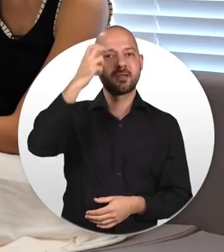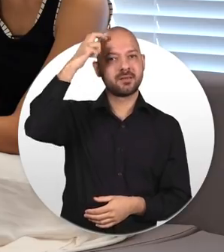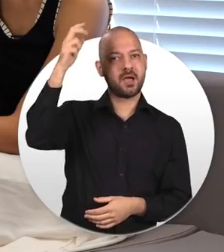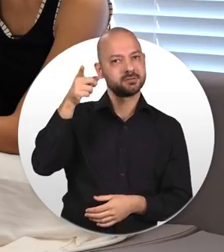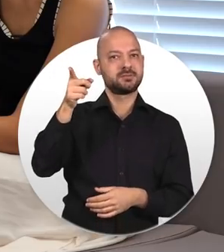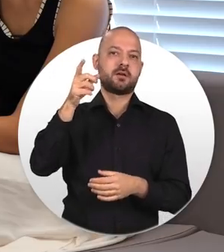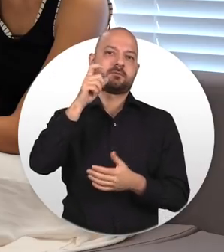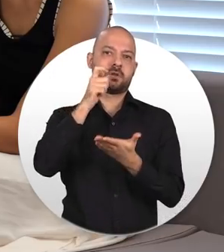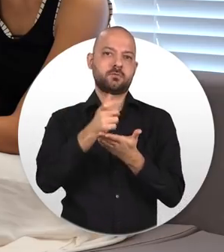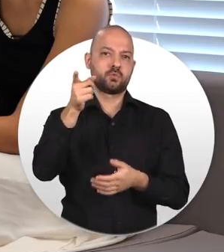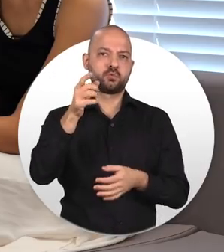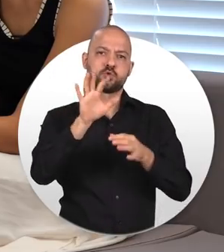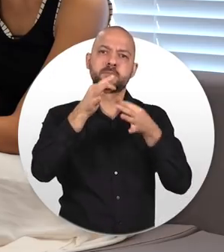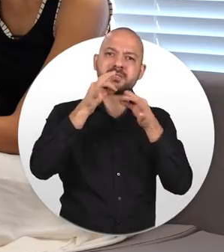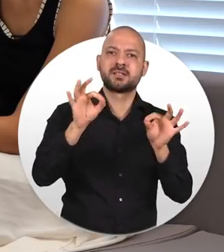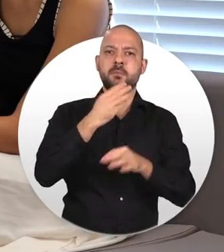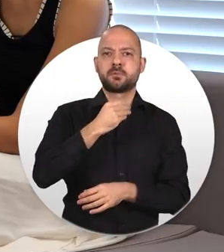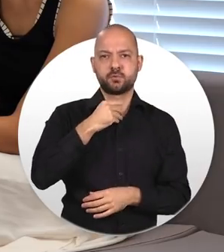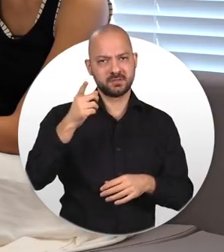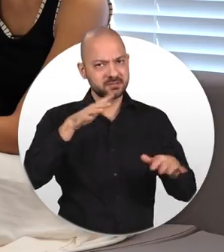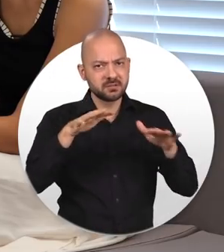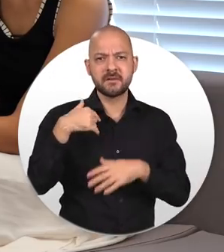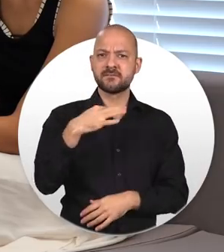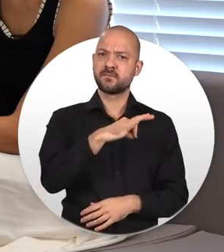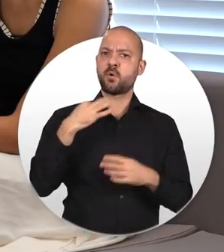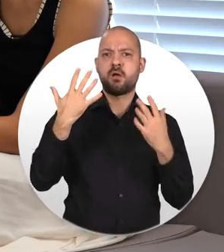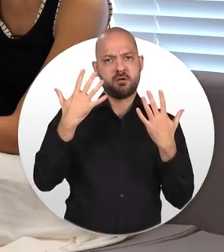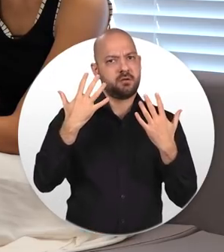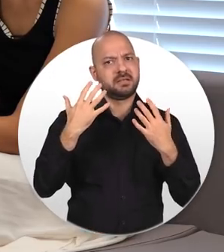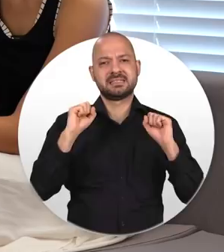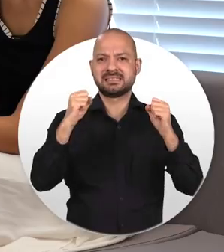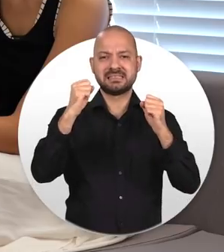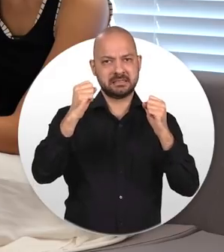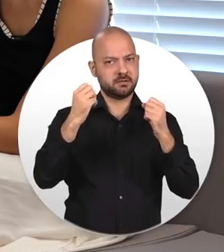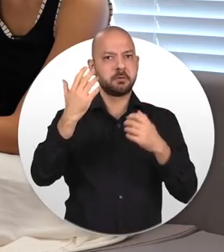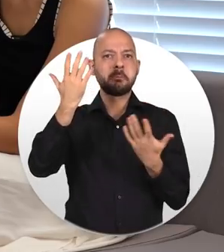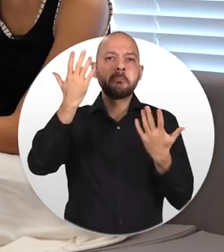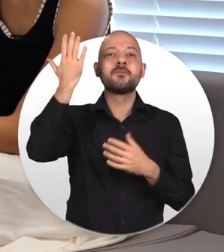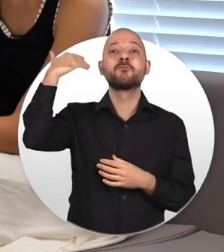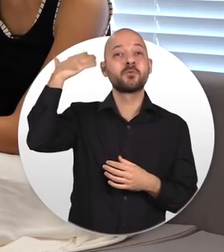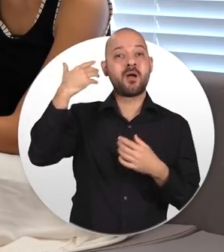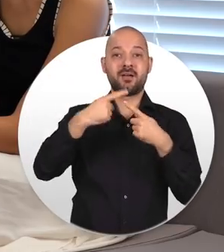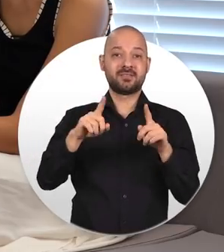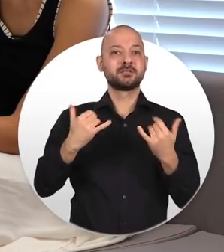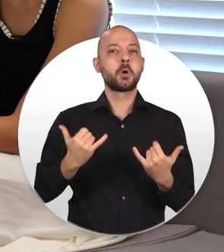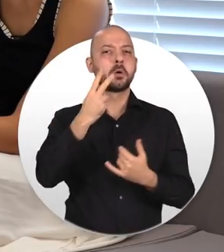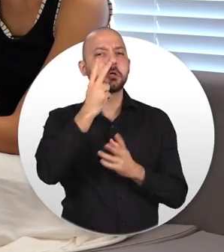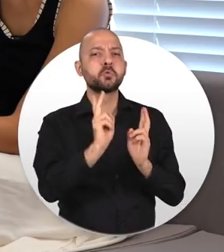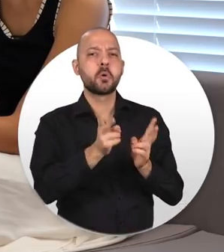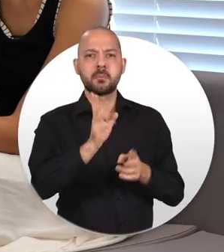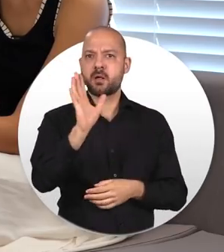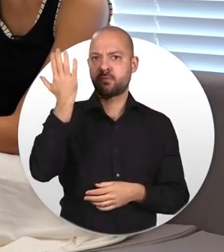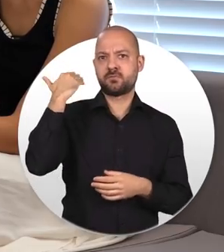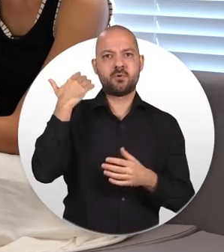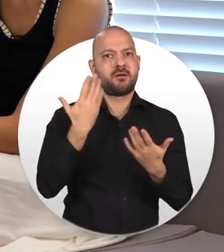haben da wirklich ganz viele Akzente gelöst, ob das, was in Haut für